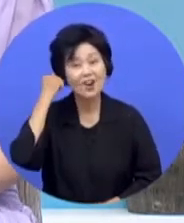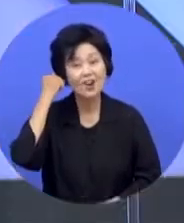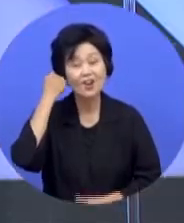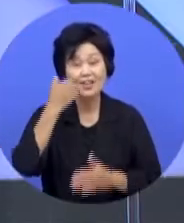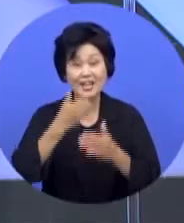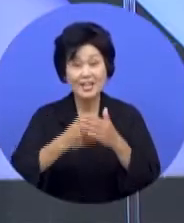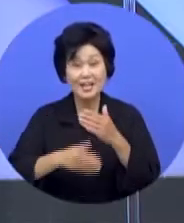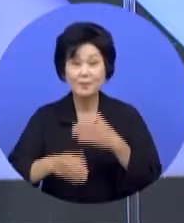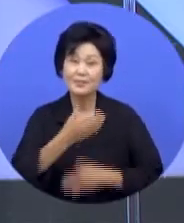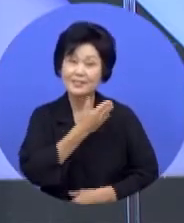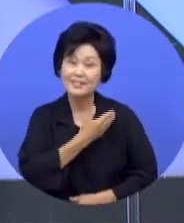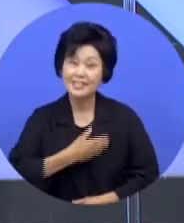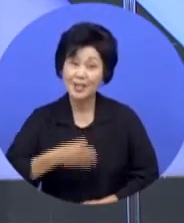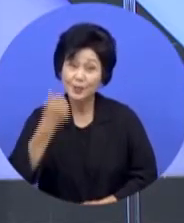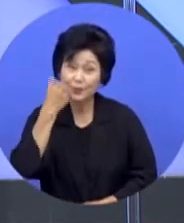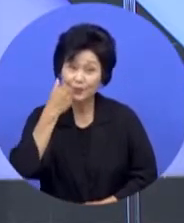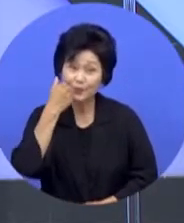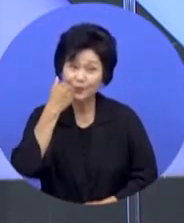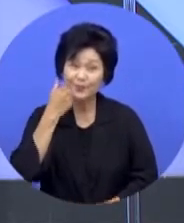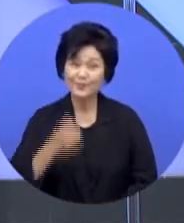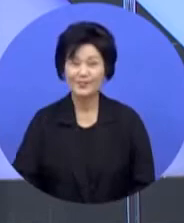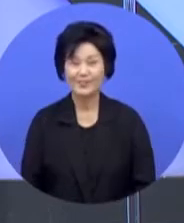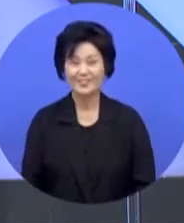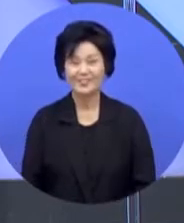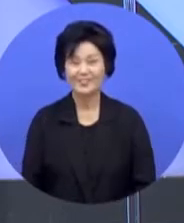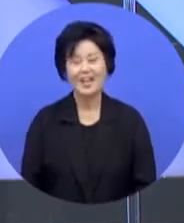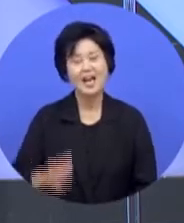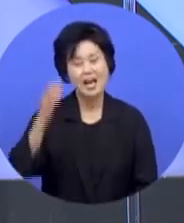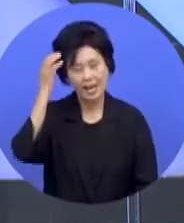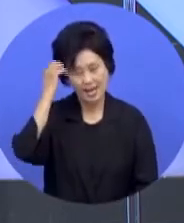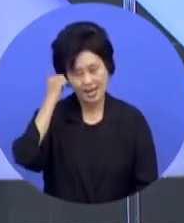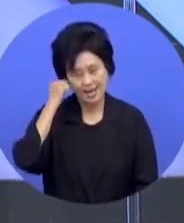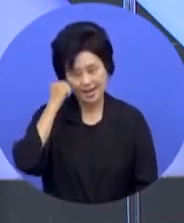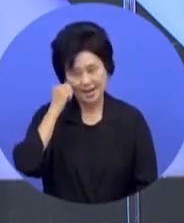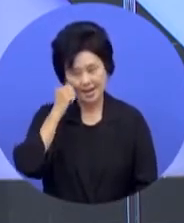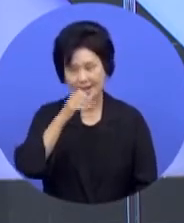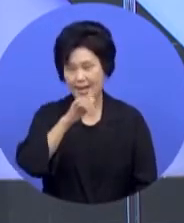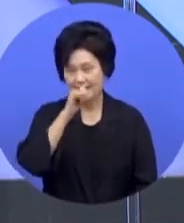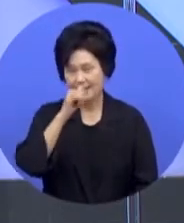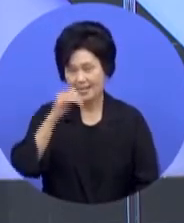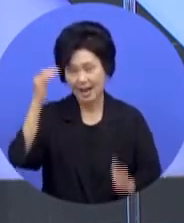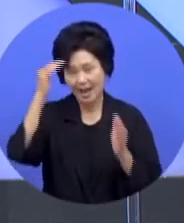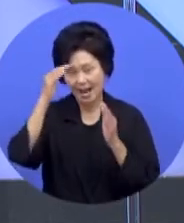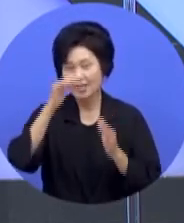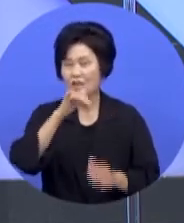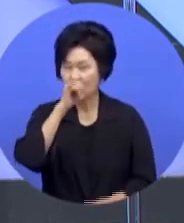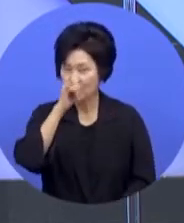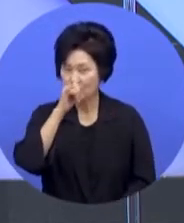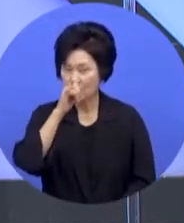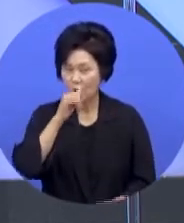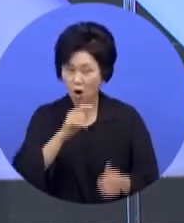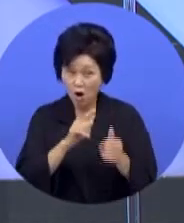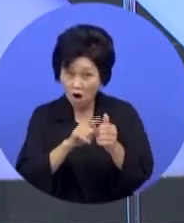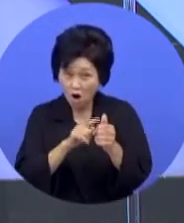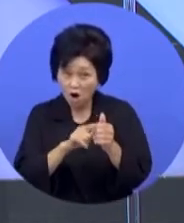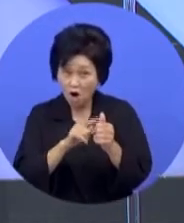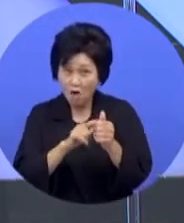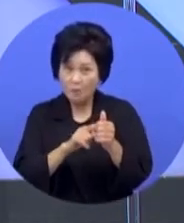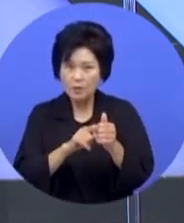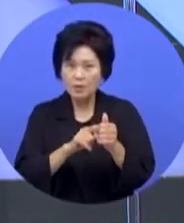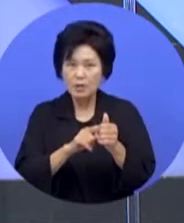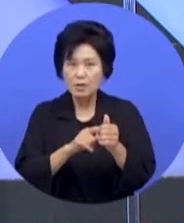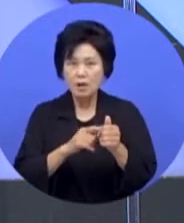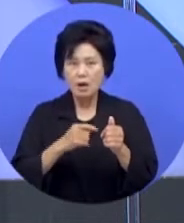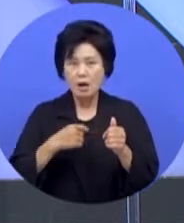같아요. 기억에 남는 학생이 한 명이 이게 막 이게 분이 이렇게 막 있는 친구였어요. 화가. 예, 이게 예. 화가